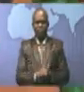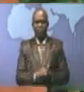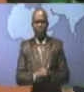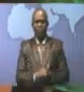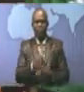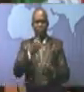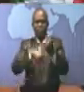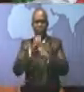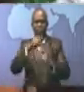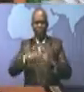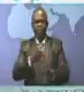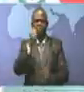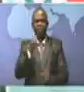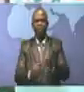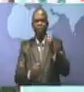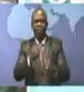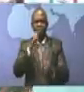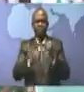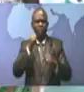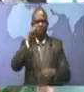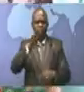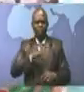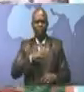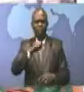un défilé qui a fait rire au public.